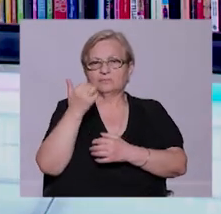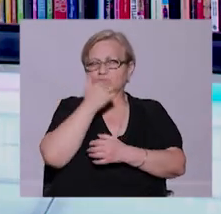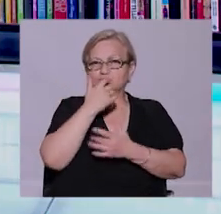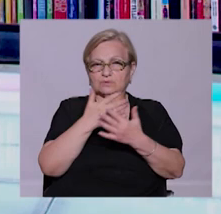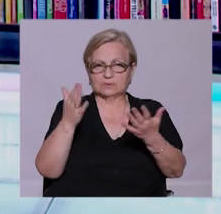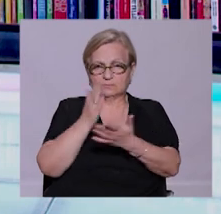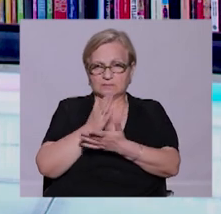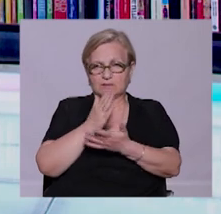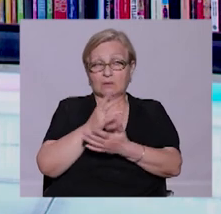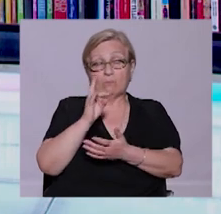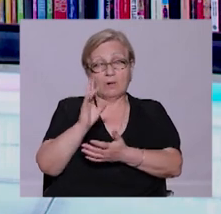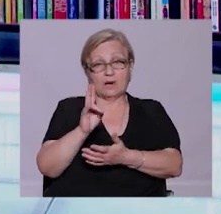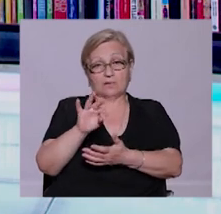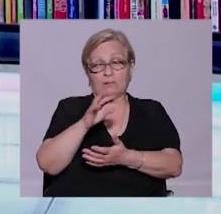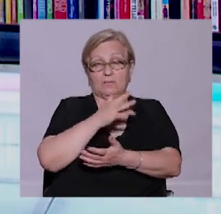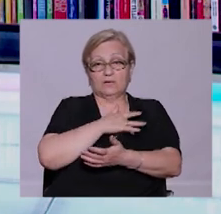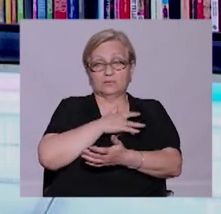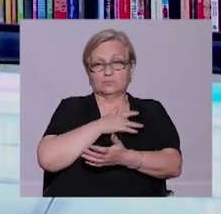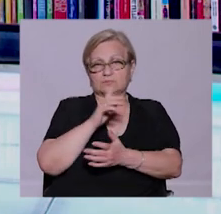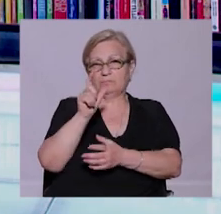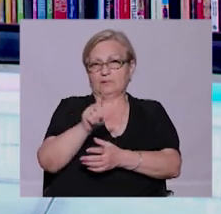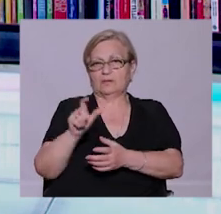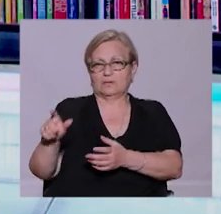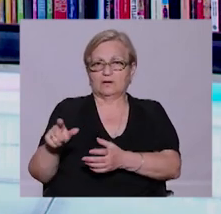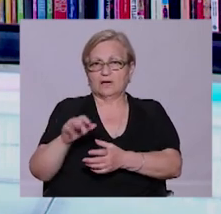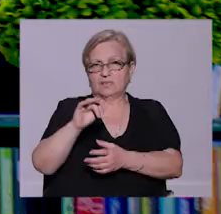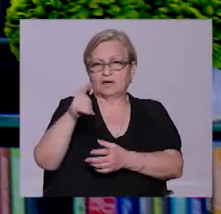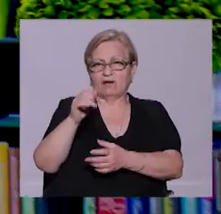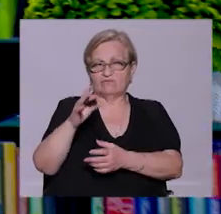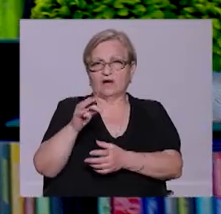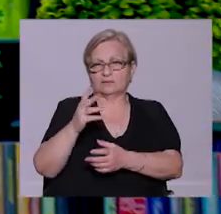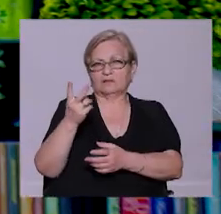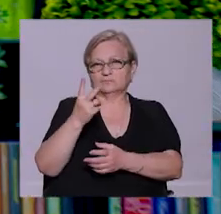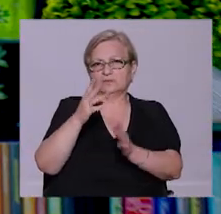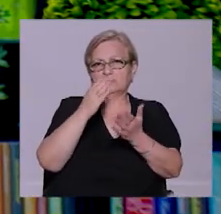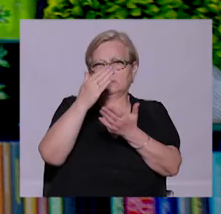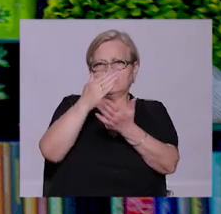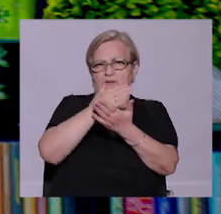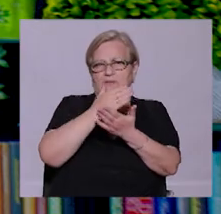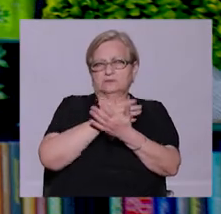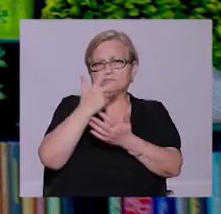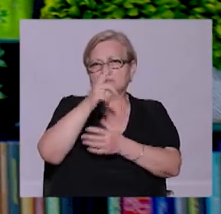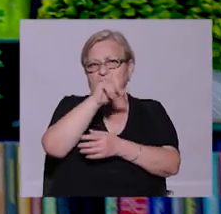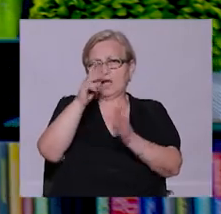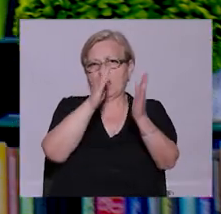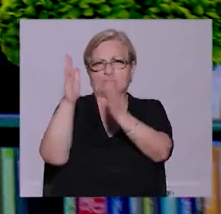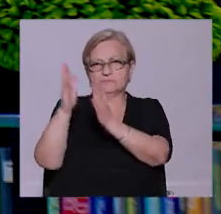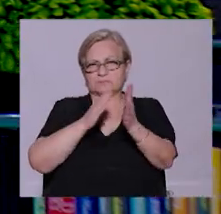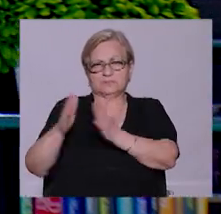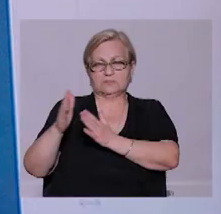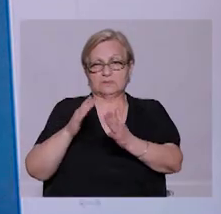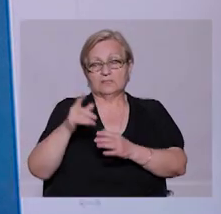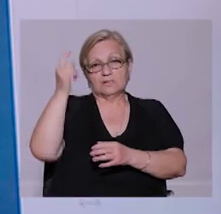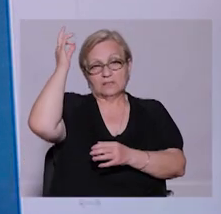არიან, მაგრამ იგულისხმებიან ადამიანები. იგავ არაკი დაყავით ორ ან სამ აბზაცად, გაიხსენეთ